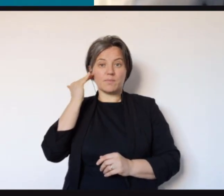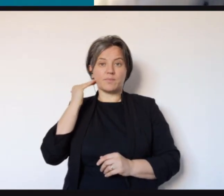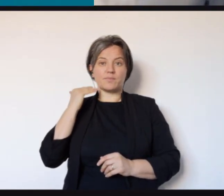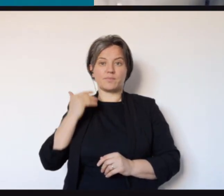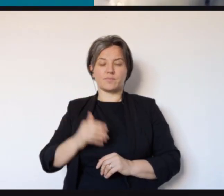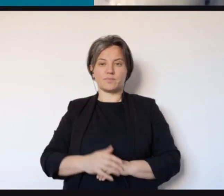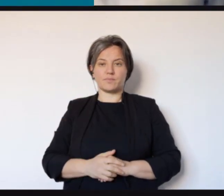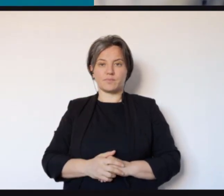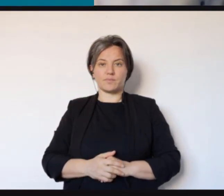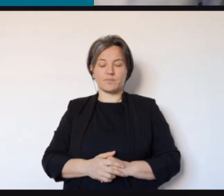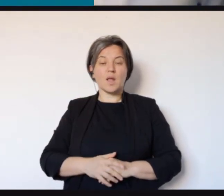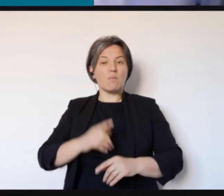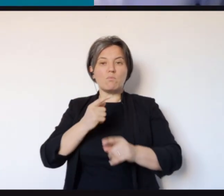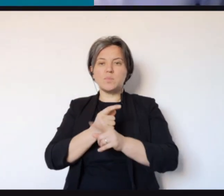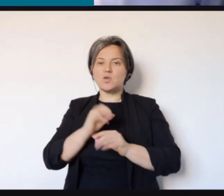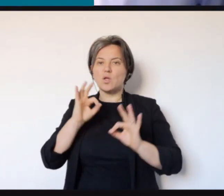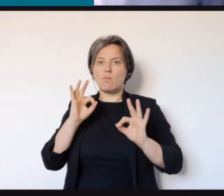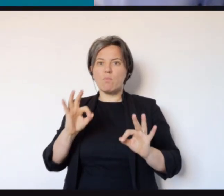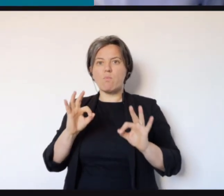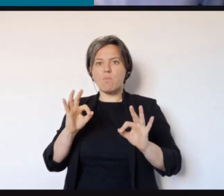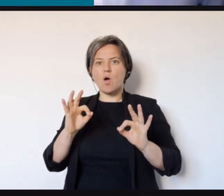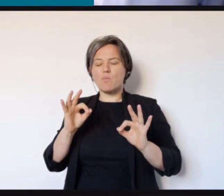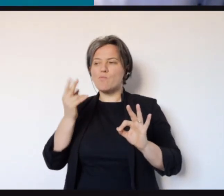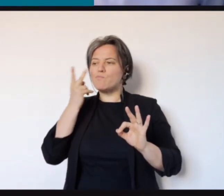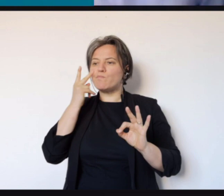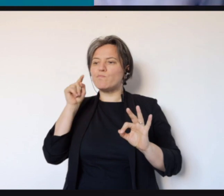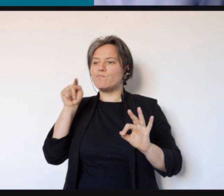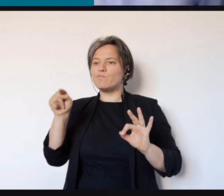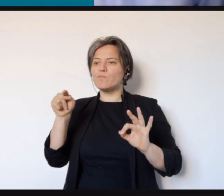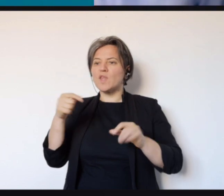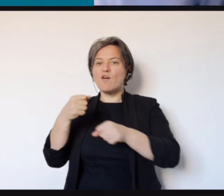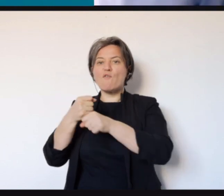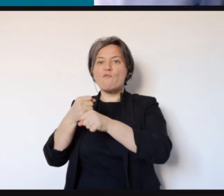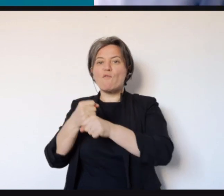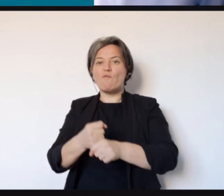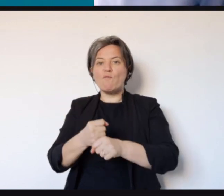serve di andare a fonti